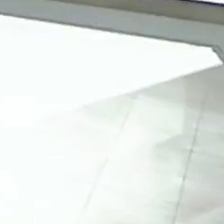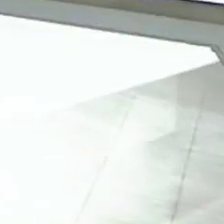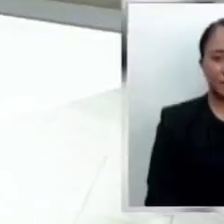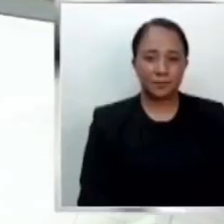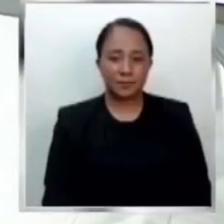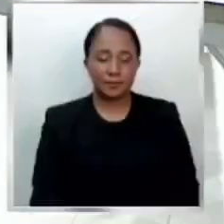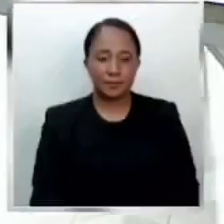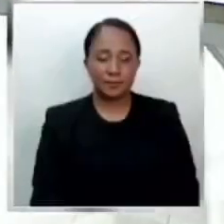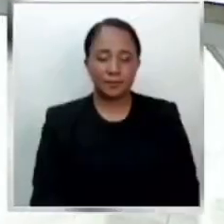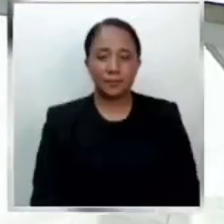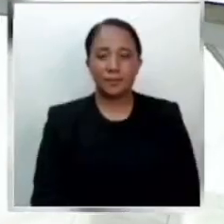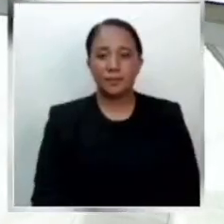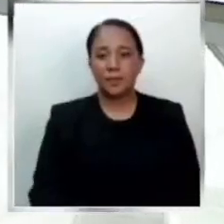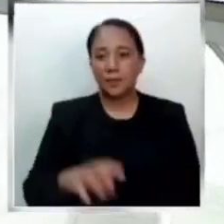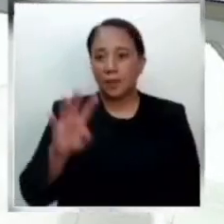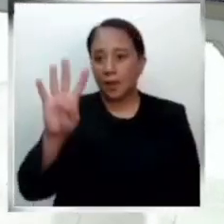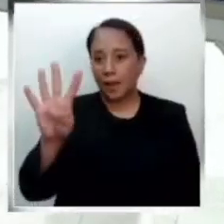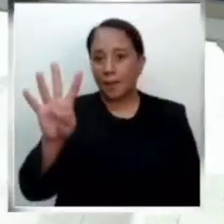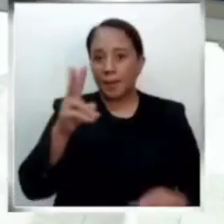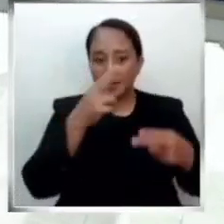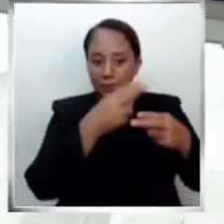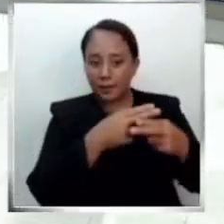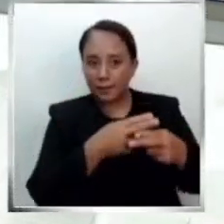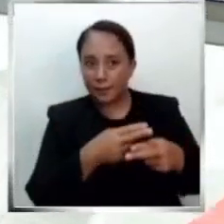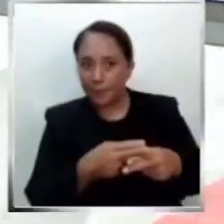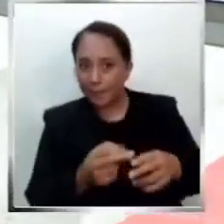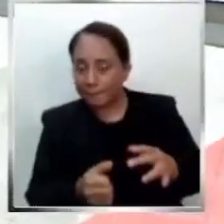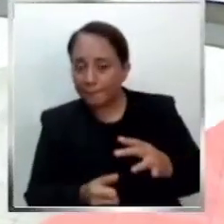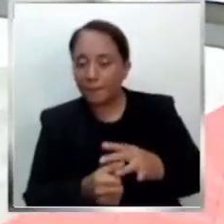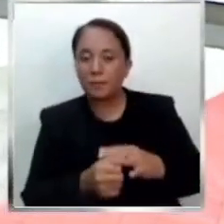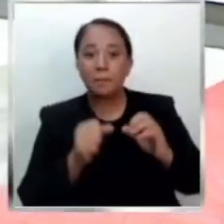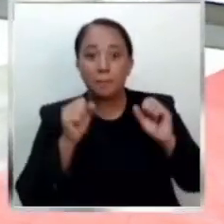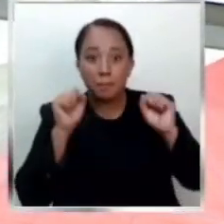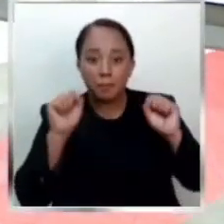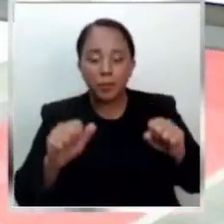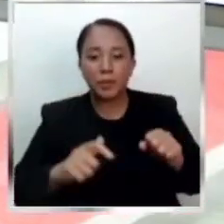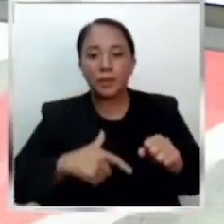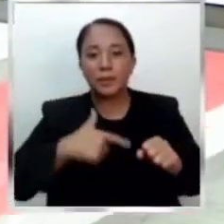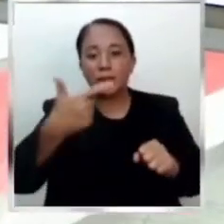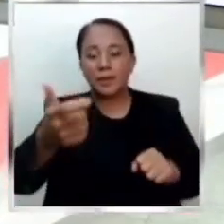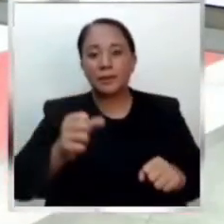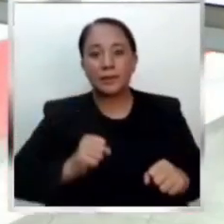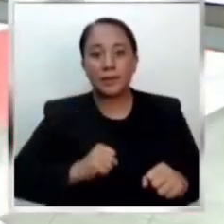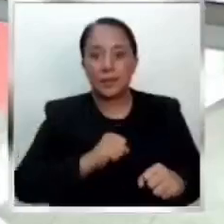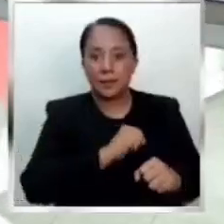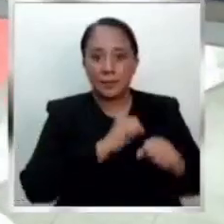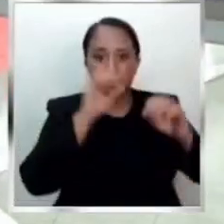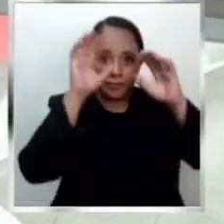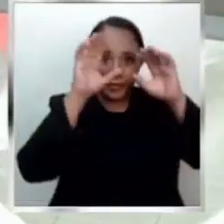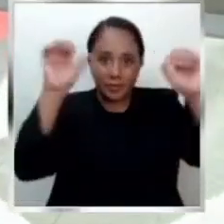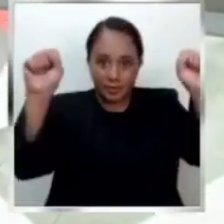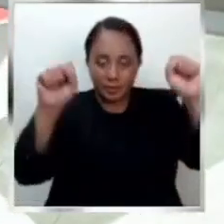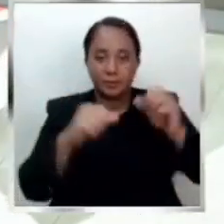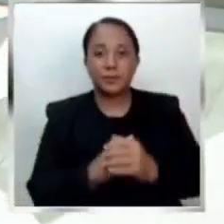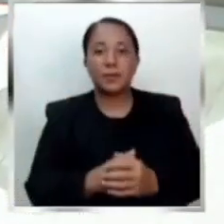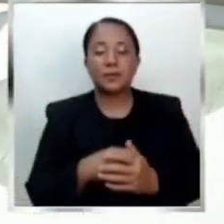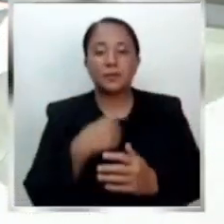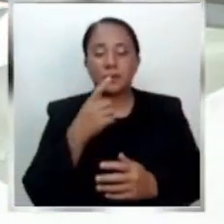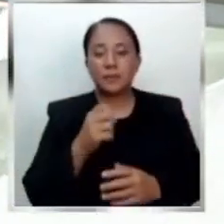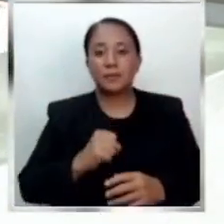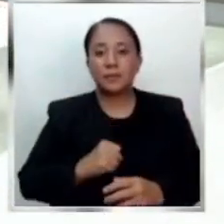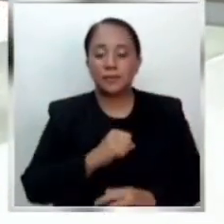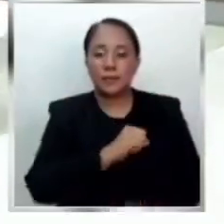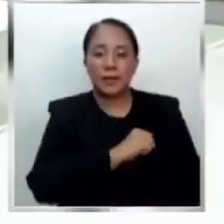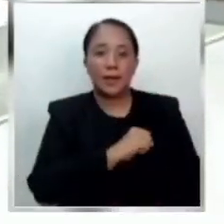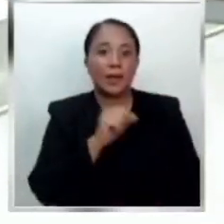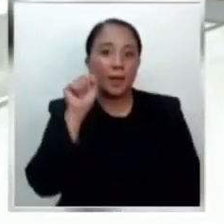Apat na pangalan na po ang lumulutang na posibleng maging susunod na Senate President ng bansa. Pero para kay Senadora Aimee Marcos, malabo